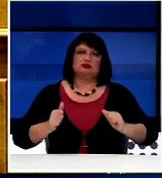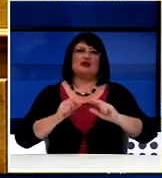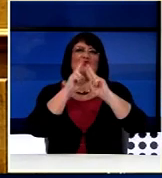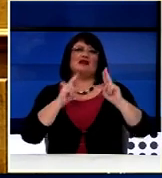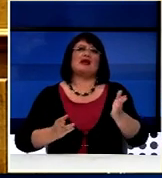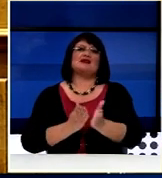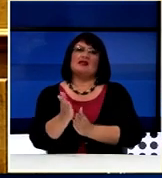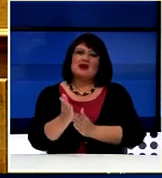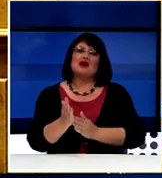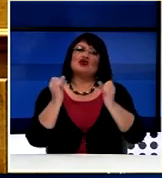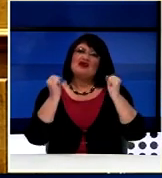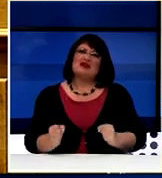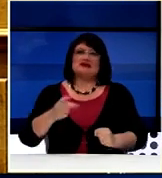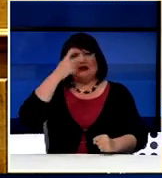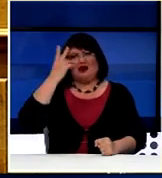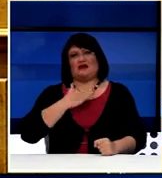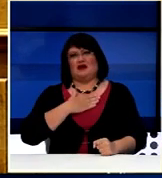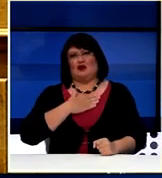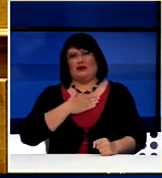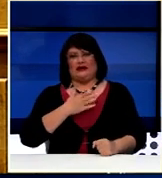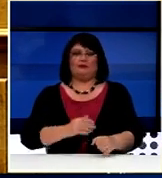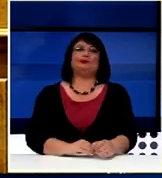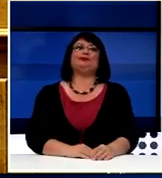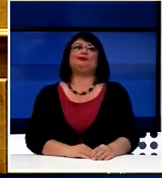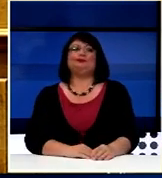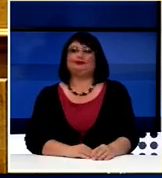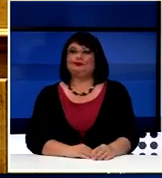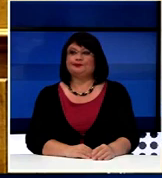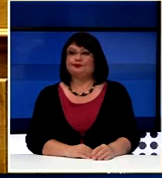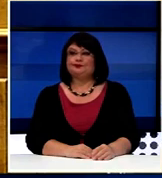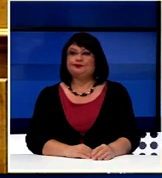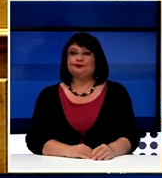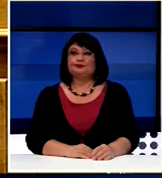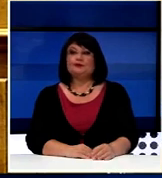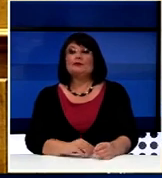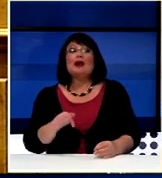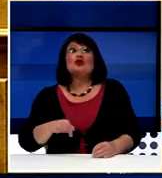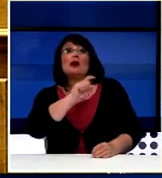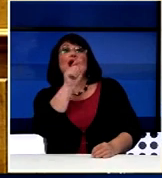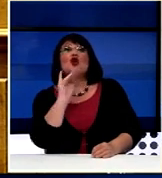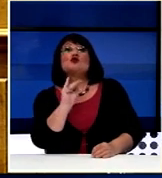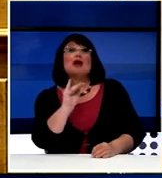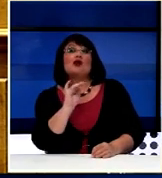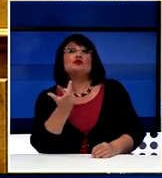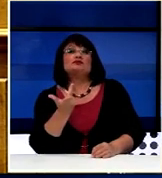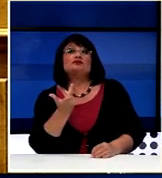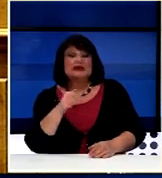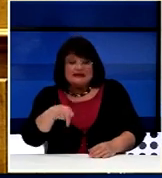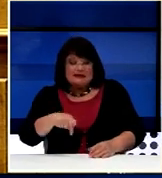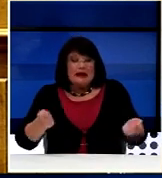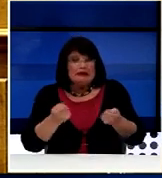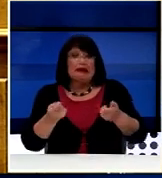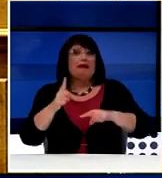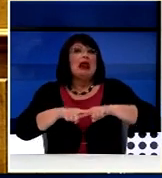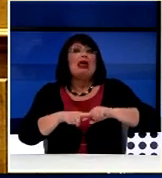διεθνές δίκαιο και τα κυριαρχικά της δικαιώματα που απορρέουν από αυτό. Και το ερώτημα είναι, τι γίνεται σήμερα?